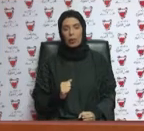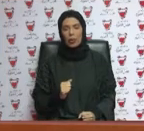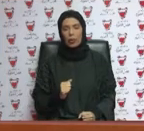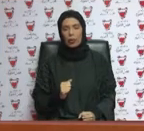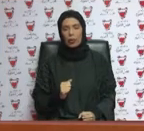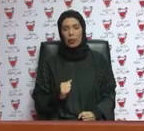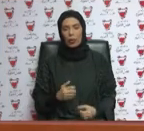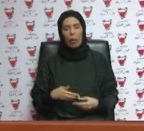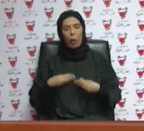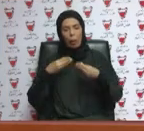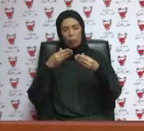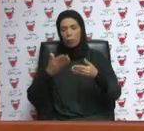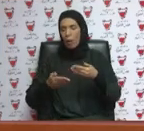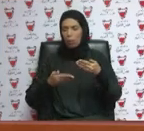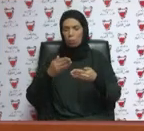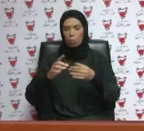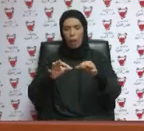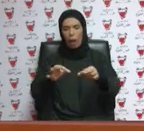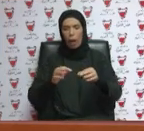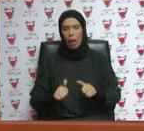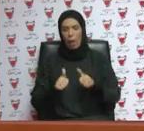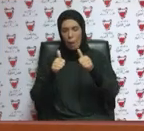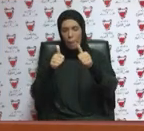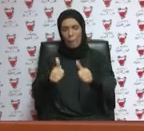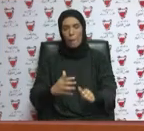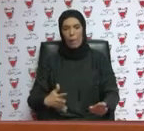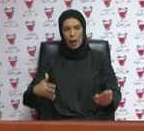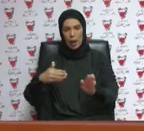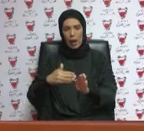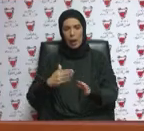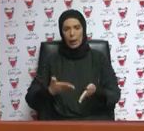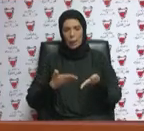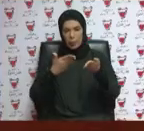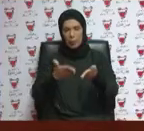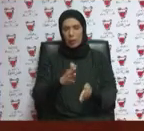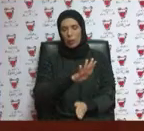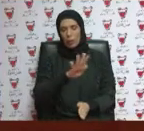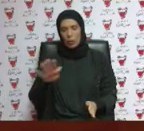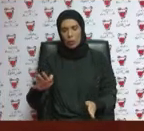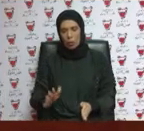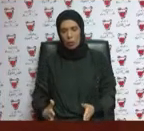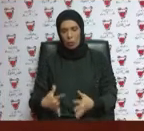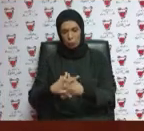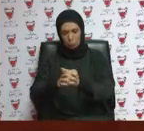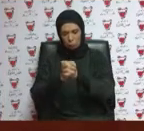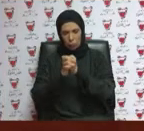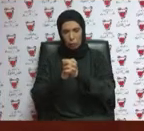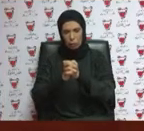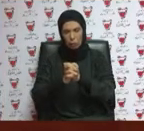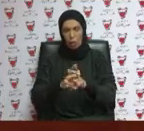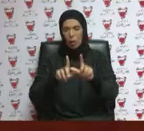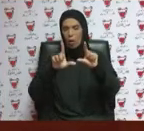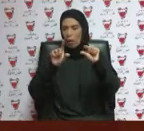بما يقدمه من عطاء وأخلاص وتفاني في خدمة الجميع. والتعاضد المتميز بين